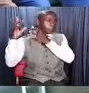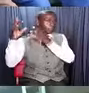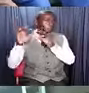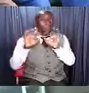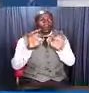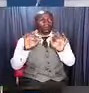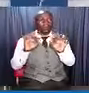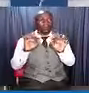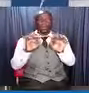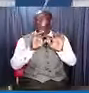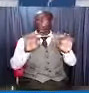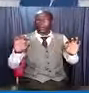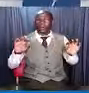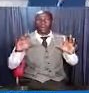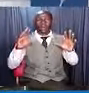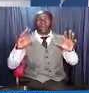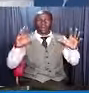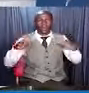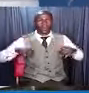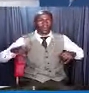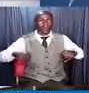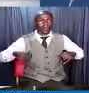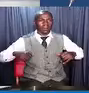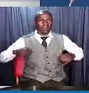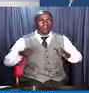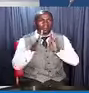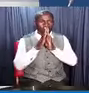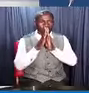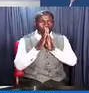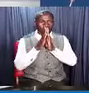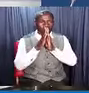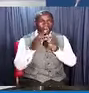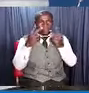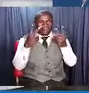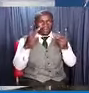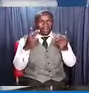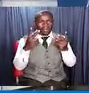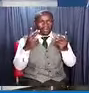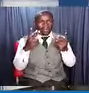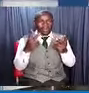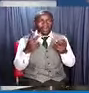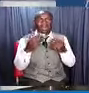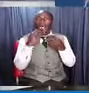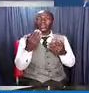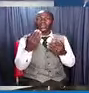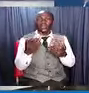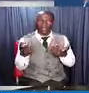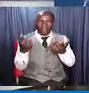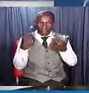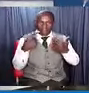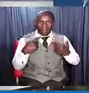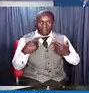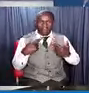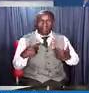Hakuna furaha kubwa. There is no exceeding joy. Kuliko uombe. That you na pray. Na uone jawabu limekuja. And you see an answer coming.